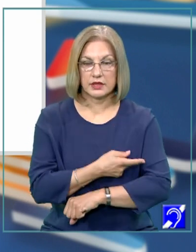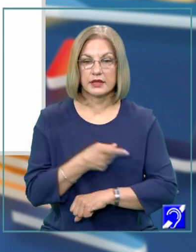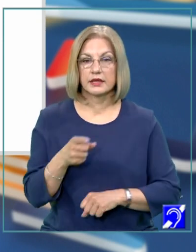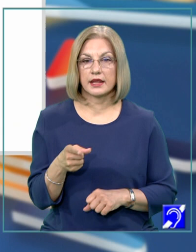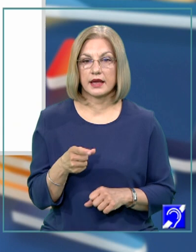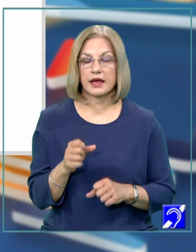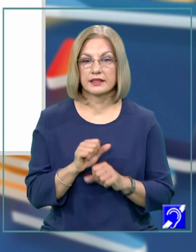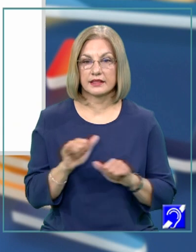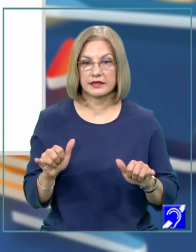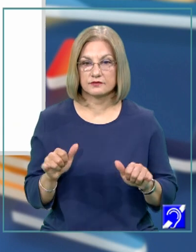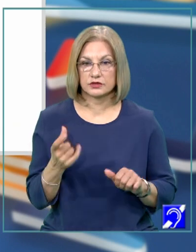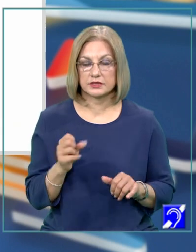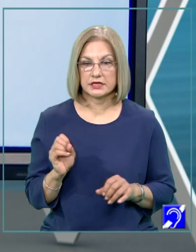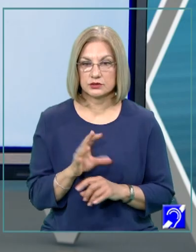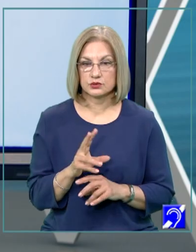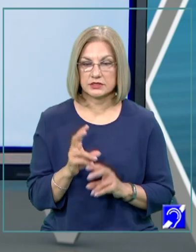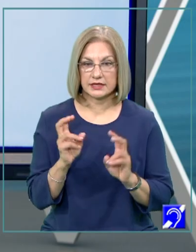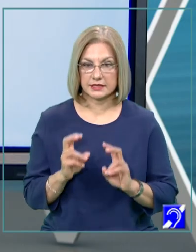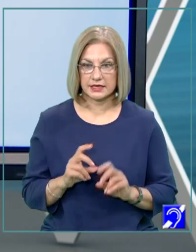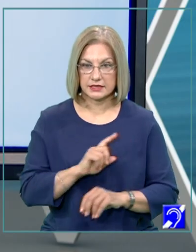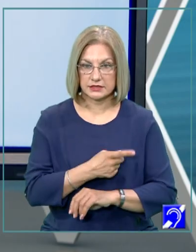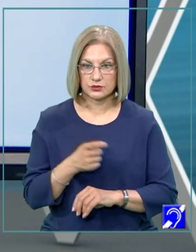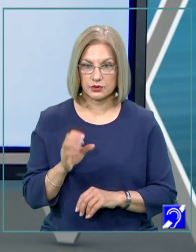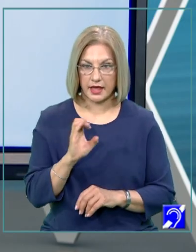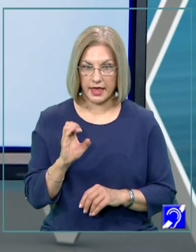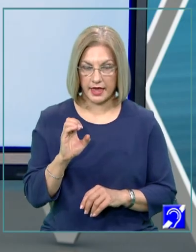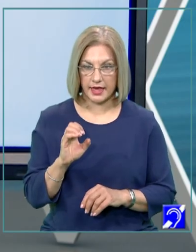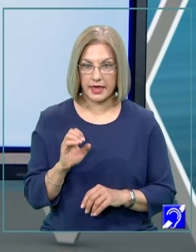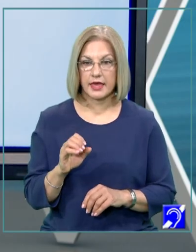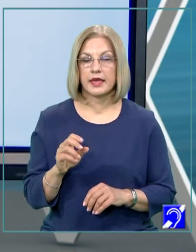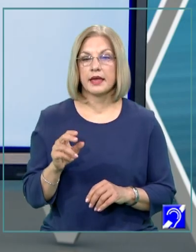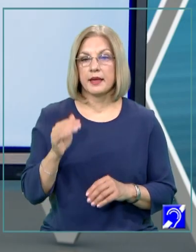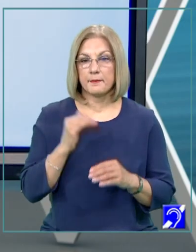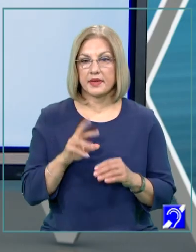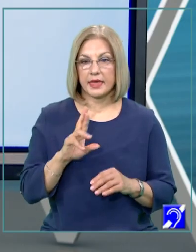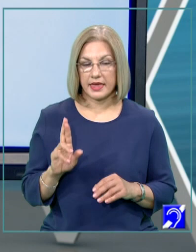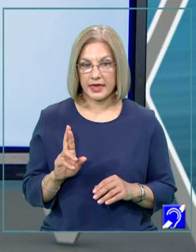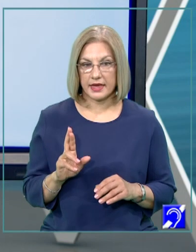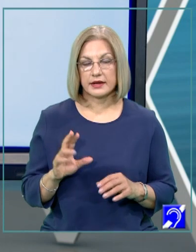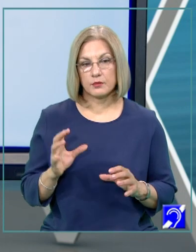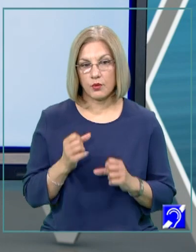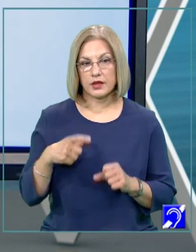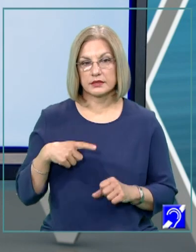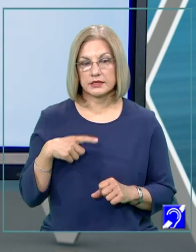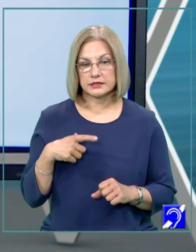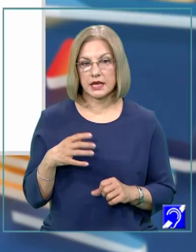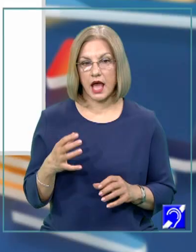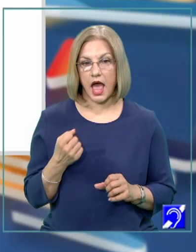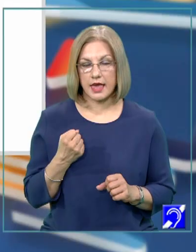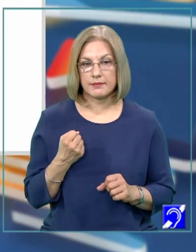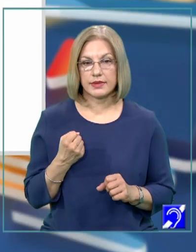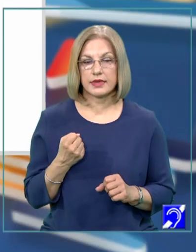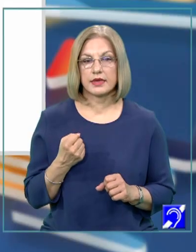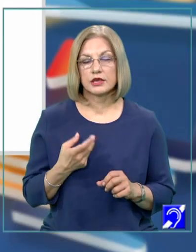dezvoltată de sursa de tensiune electromotoare e pe rezistorul r poate să aibă cel mult